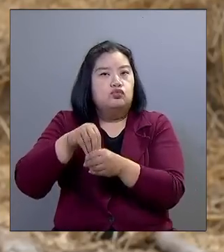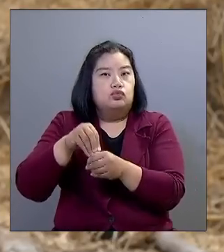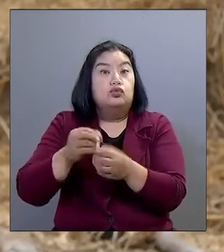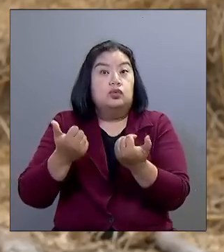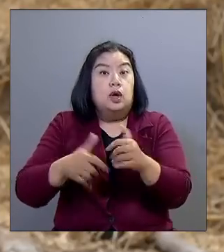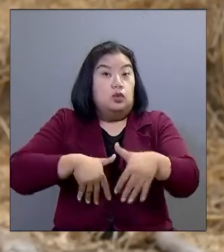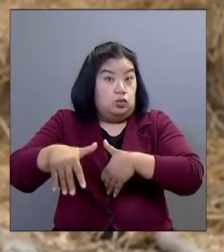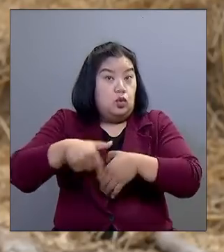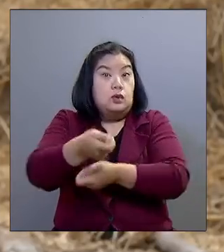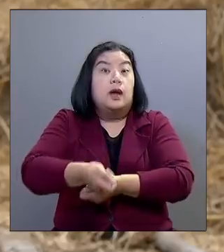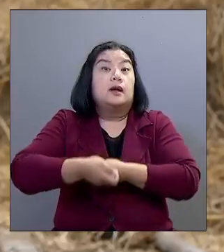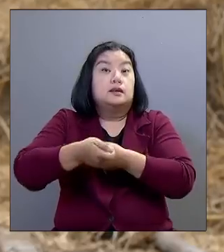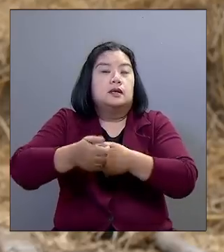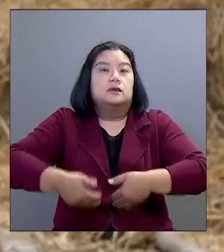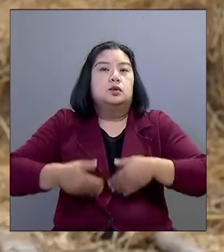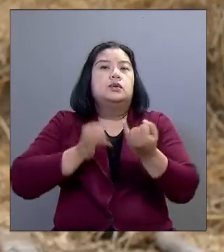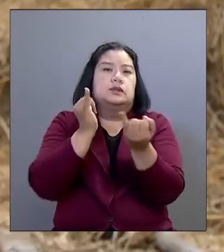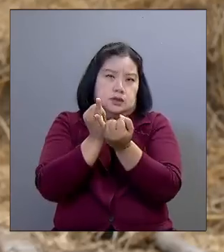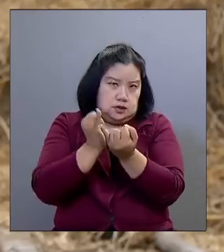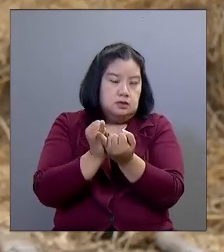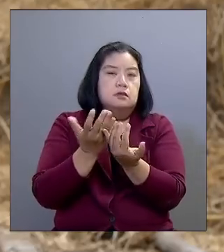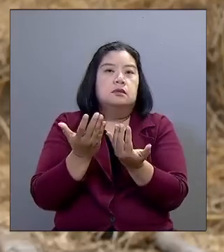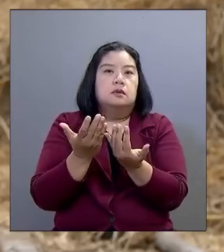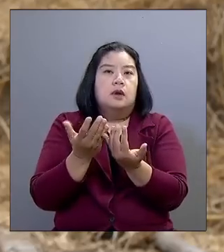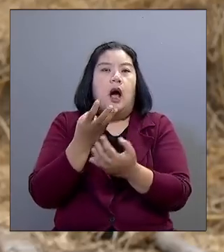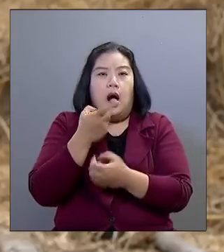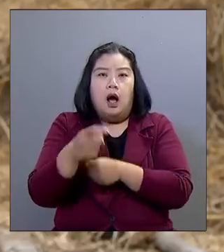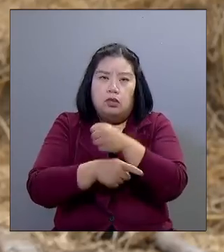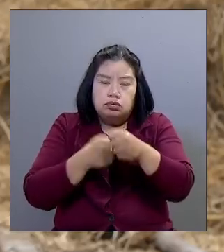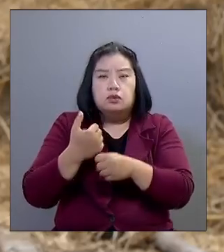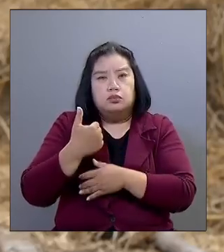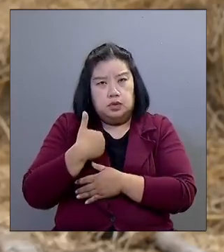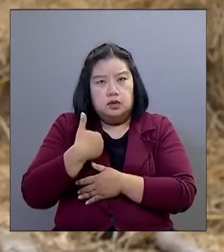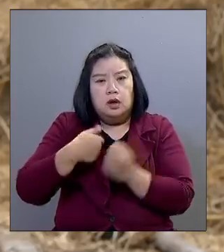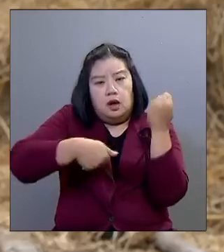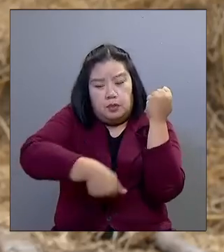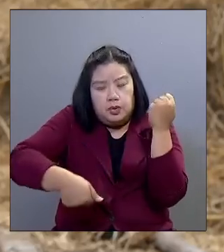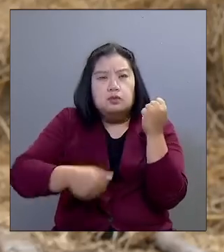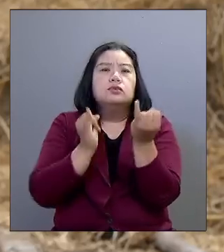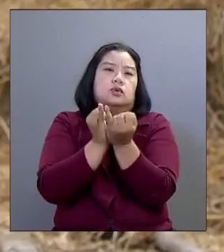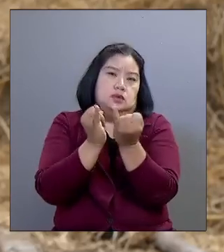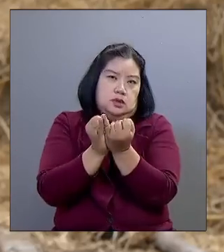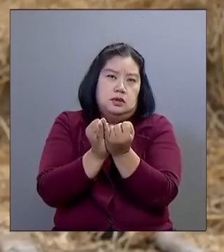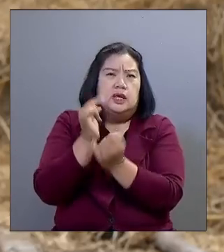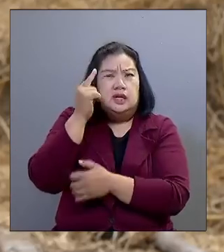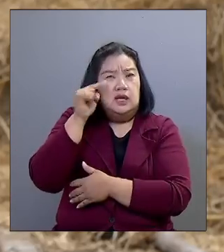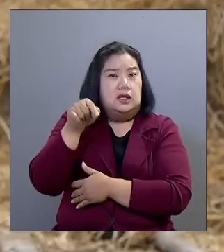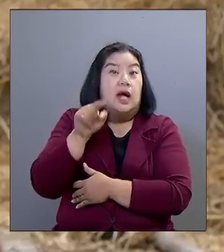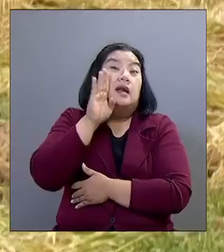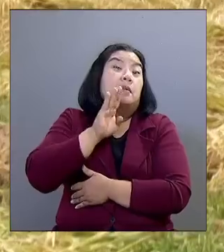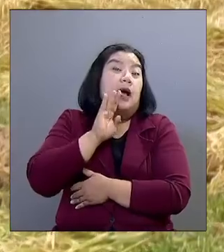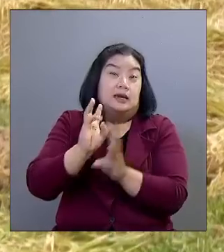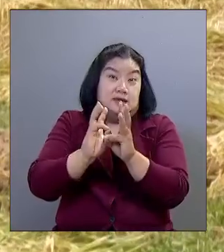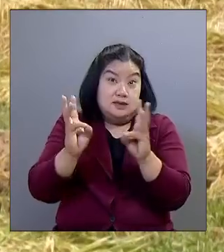กษตรกรรมเป็นวิถีชีวิตแล้วก็ปลูกนาเป็นวิถีชีวิตและที่เรามองว่าฟางข้าวมันควรจะมีมูลค่าเพิ่มมากกว่านี้เพราะว่